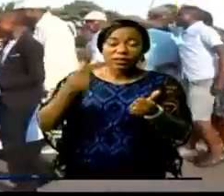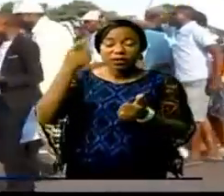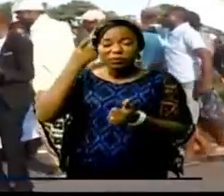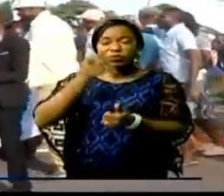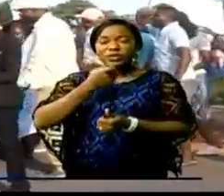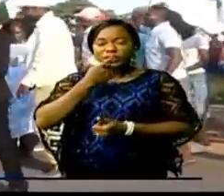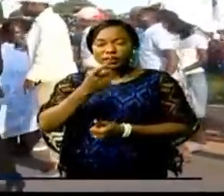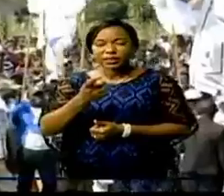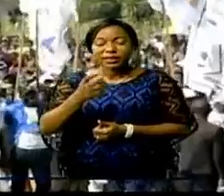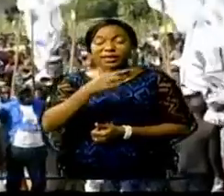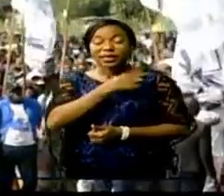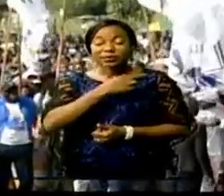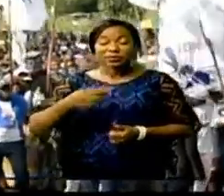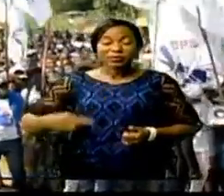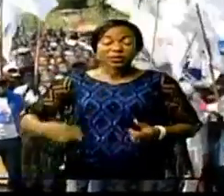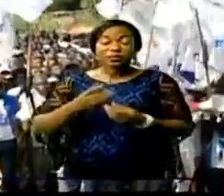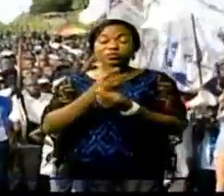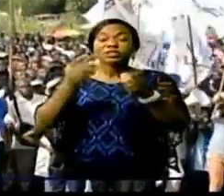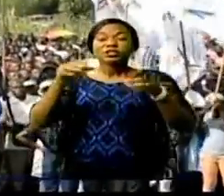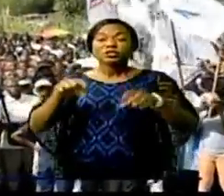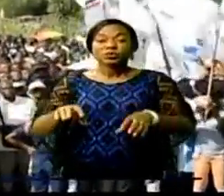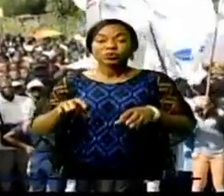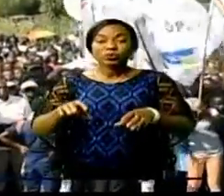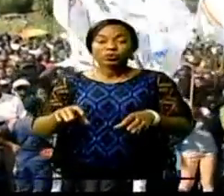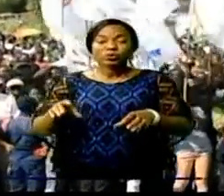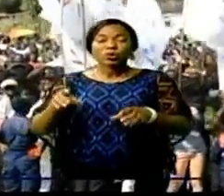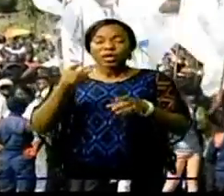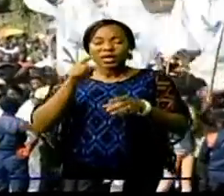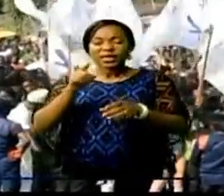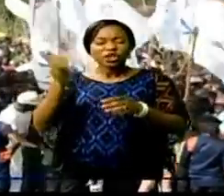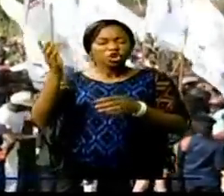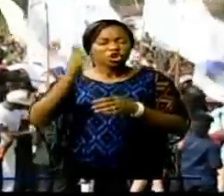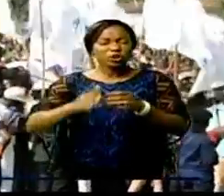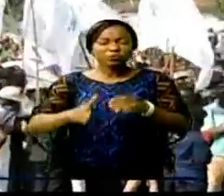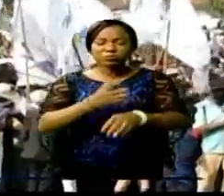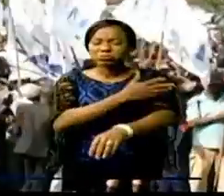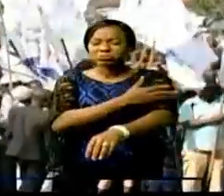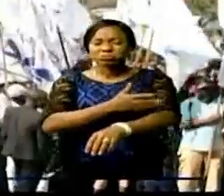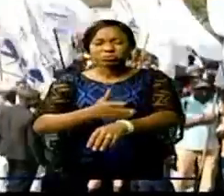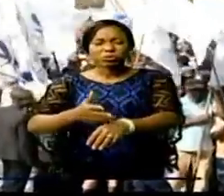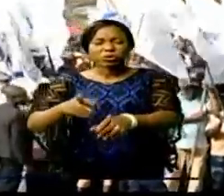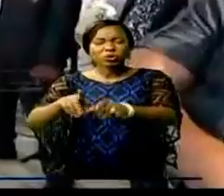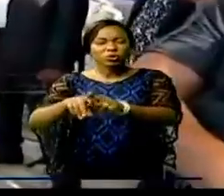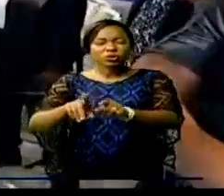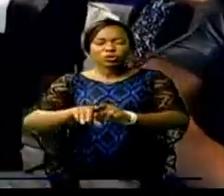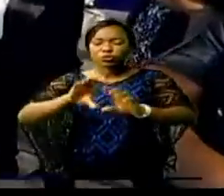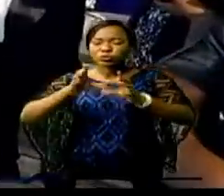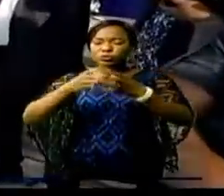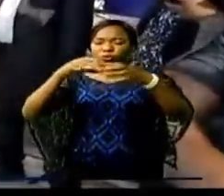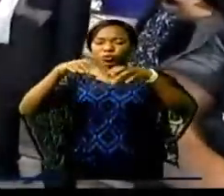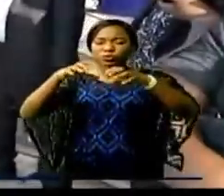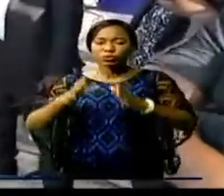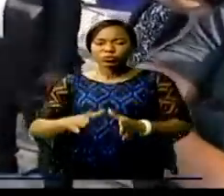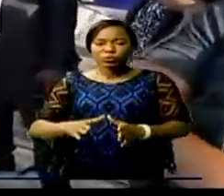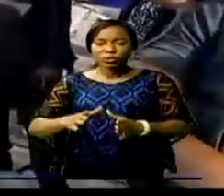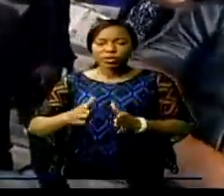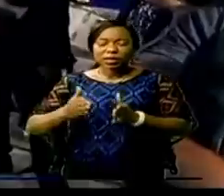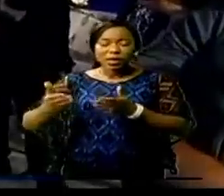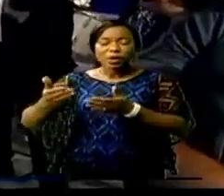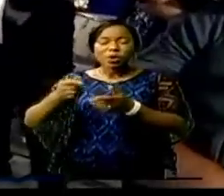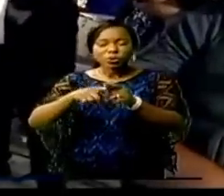rassurant que la République démocratique du Congo ne sera jamais déstabilisée et que tous les Congolais, derrière les garants de la